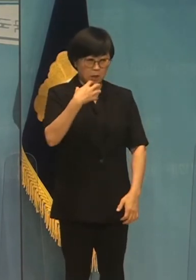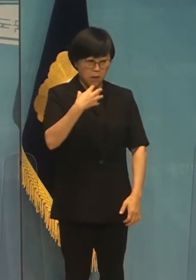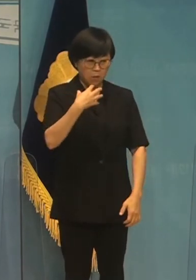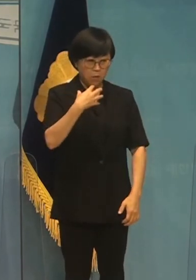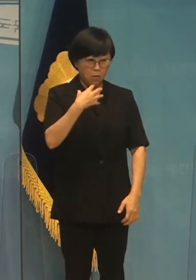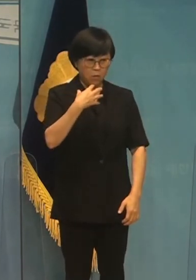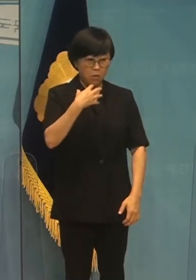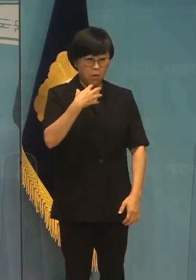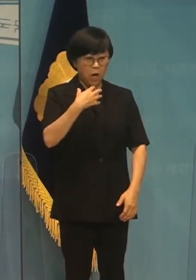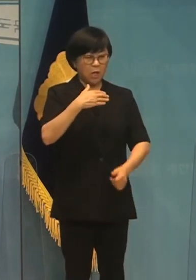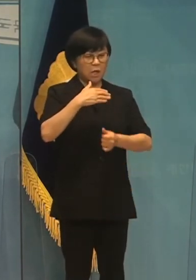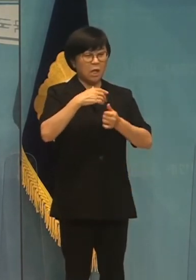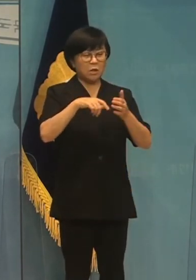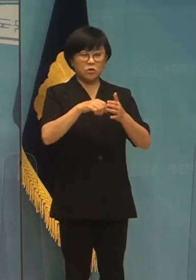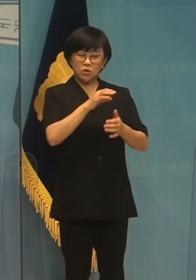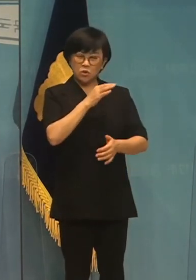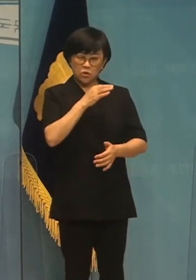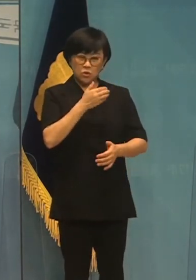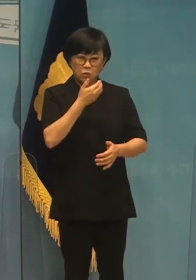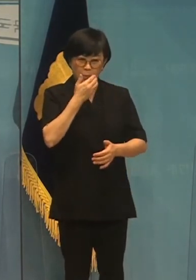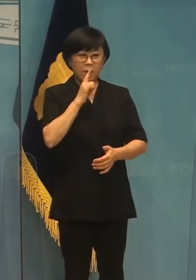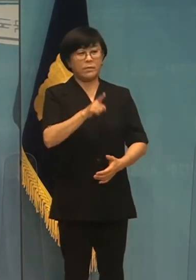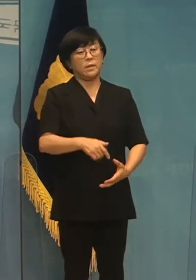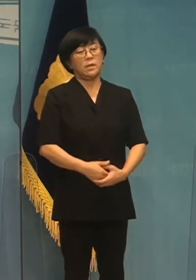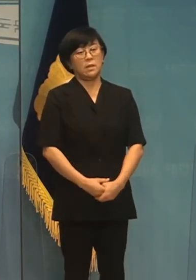무시당하고 모멸당할 뿐입니다.